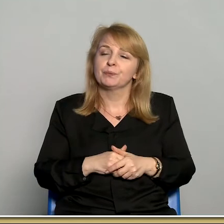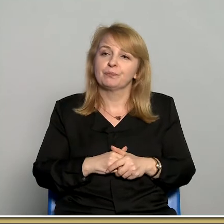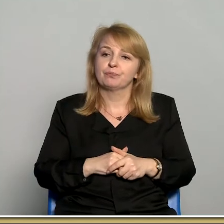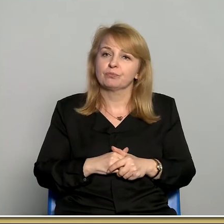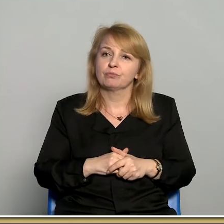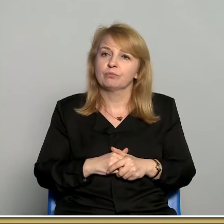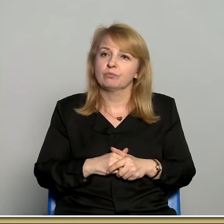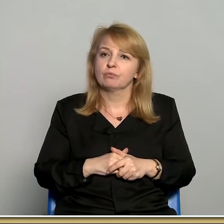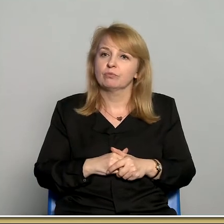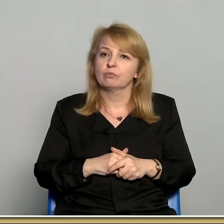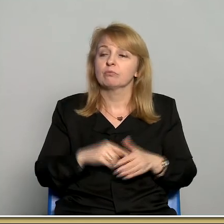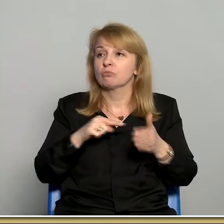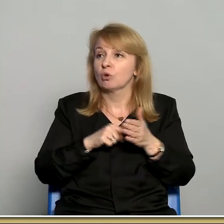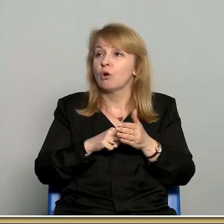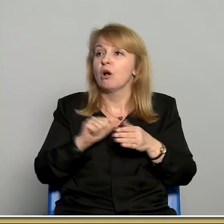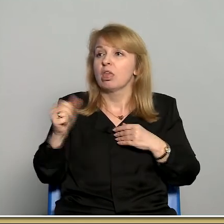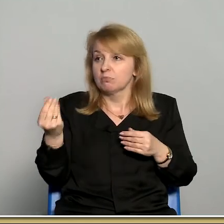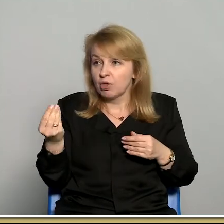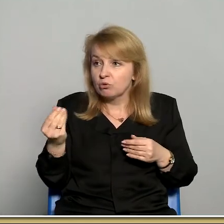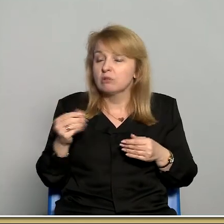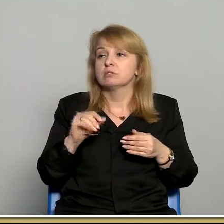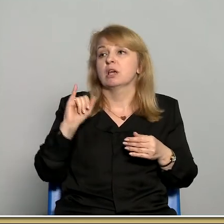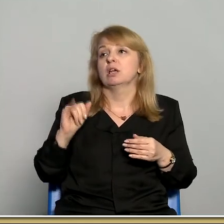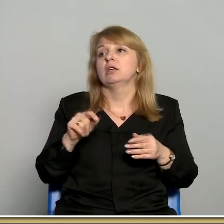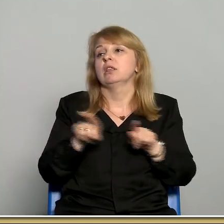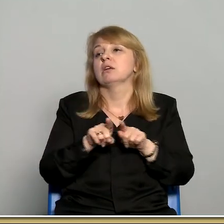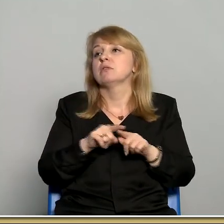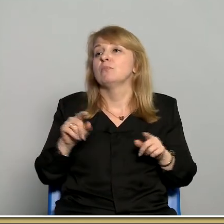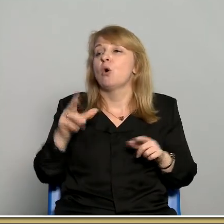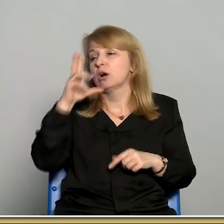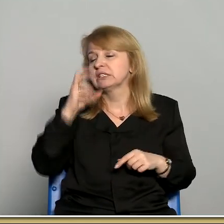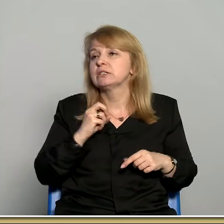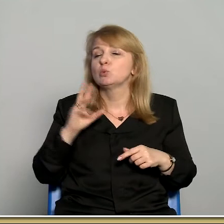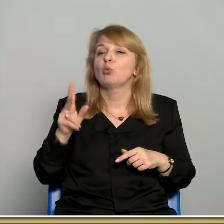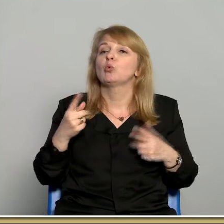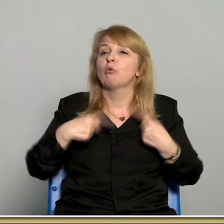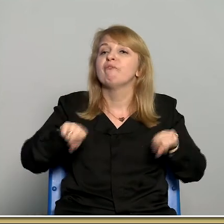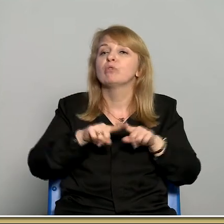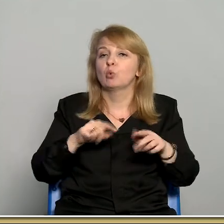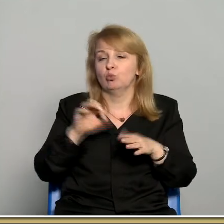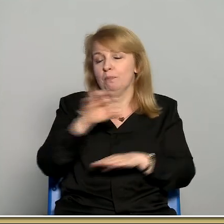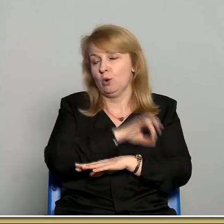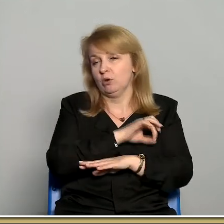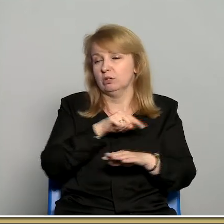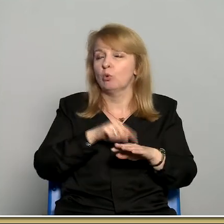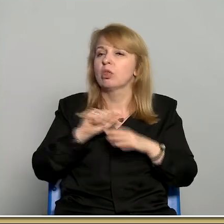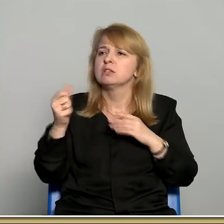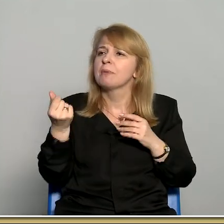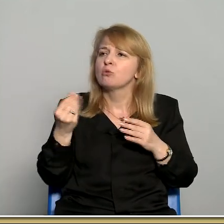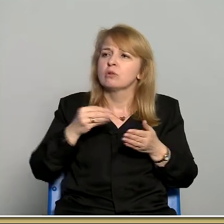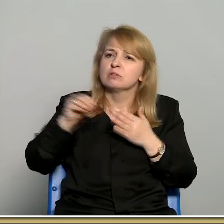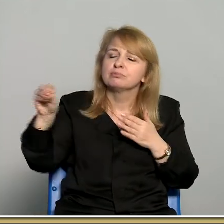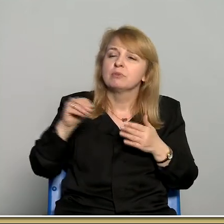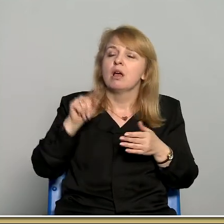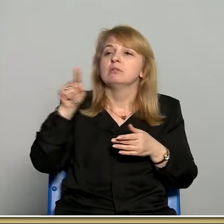To w ujęciu kwotowym i w ujęciu także instytucjonalnym, bowiem przede wszystkim będą to środki dedykowane